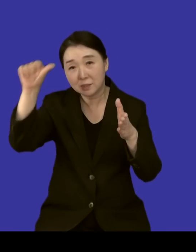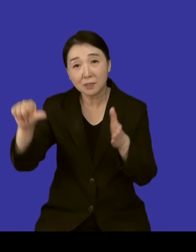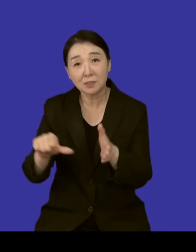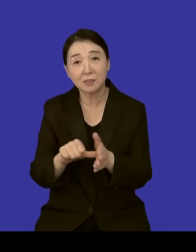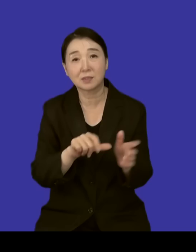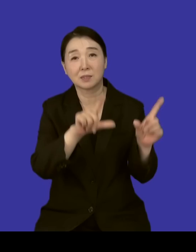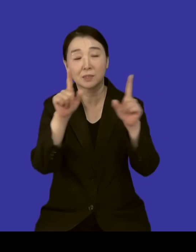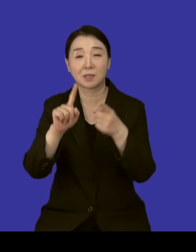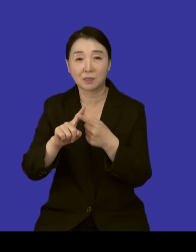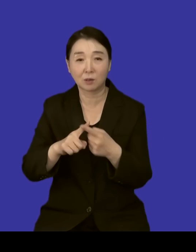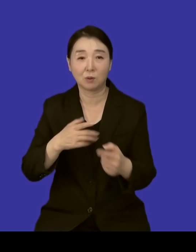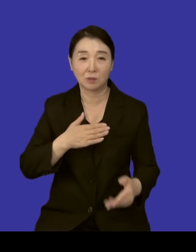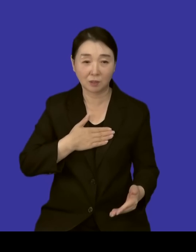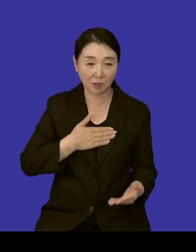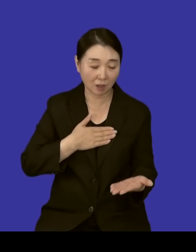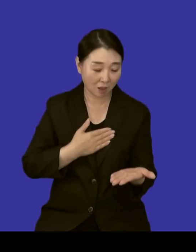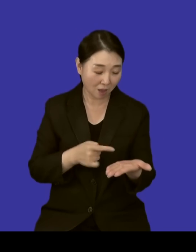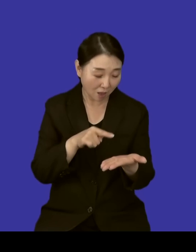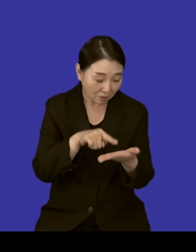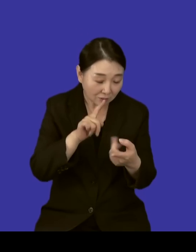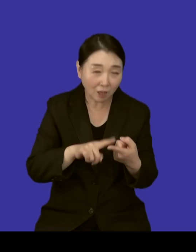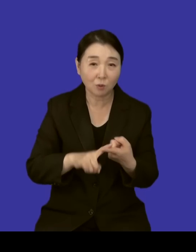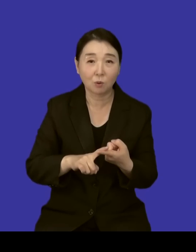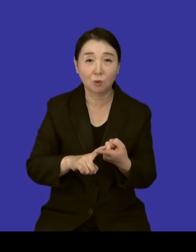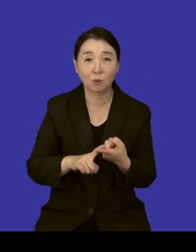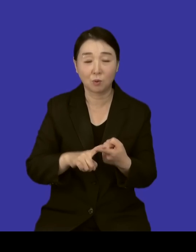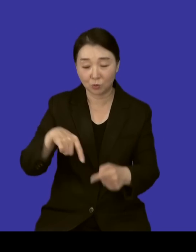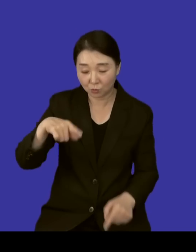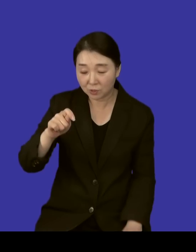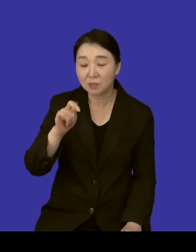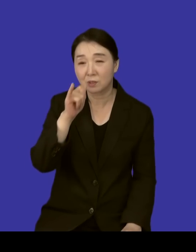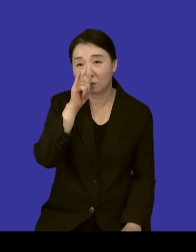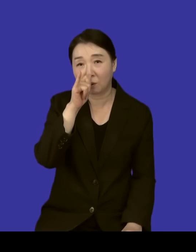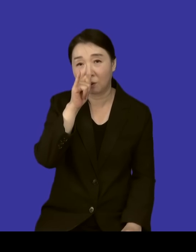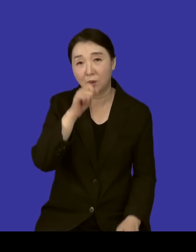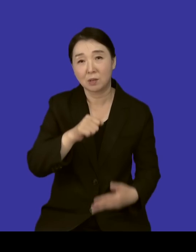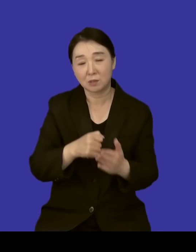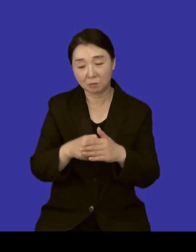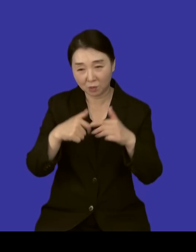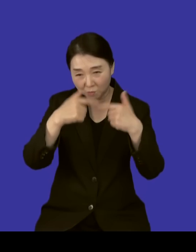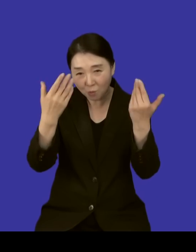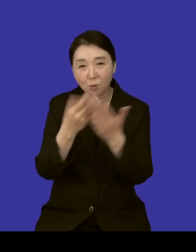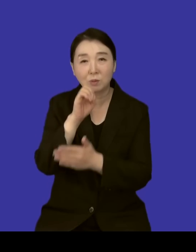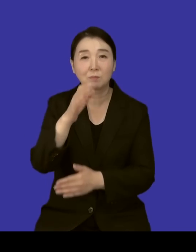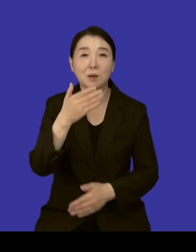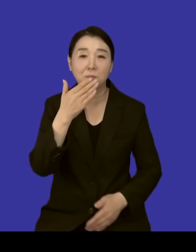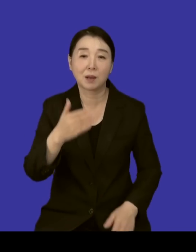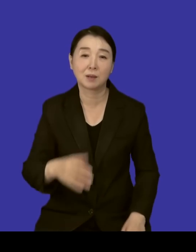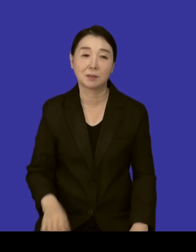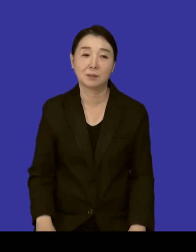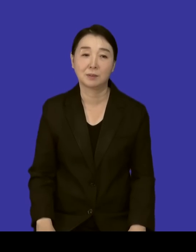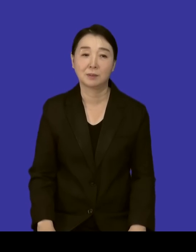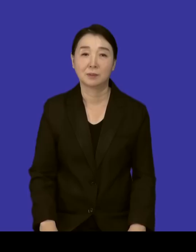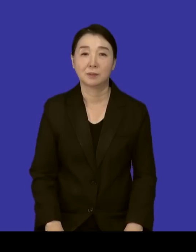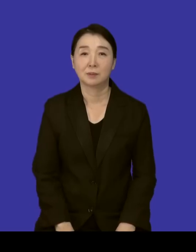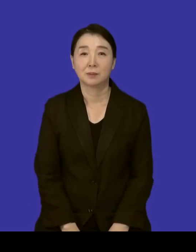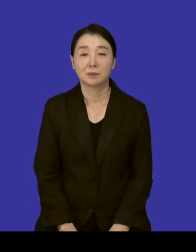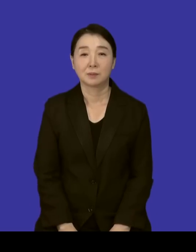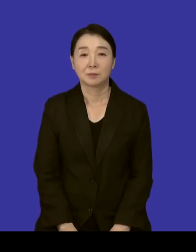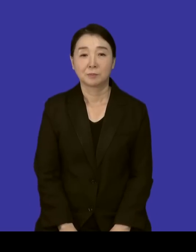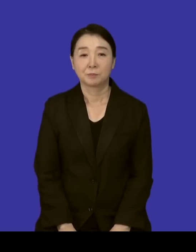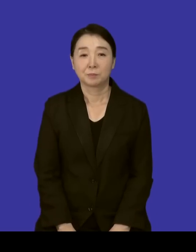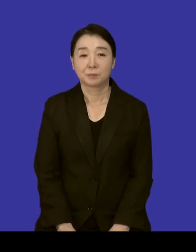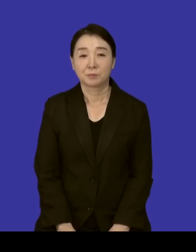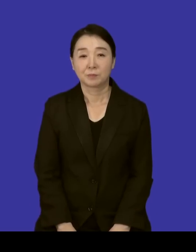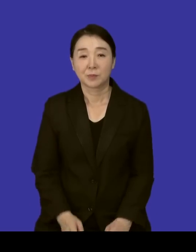제가 손바닥 안에 다 들어와서 큐티를 하니까 다 얘기를 해줄 수 있게 됐어요. 그 어려운 에스겔이.